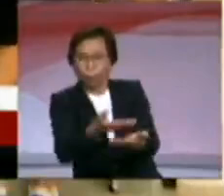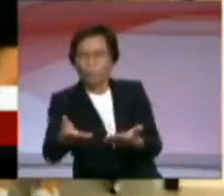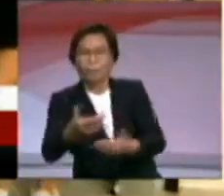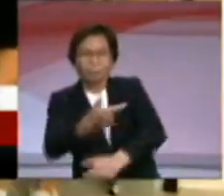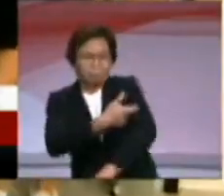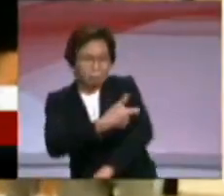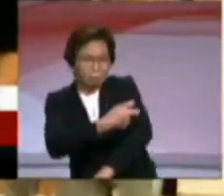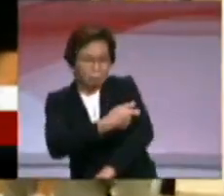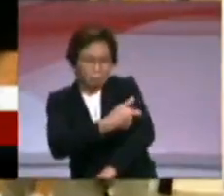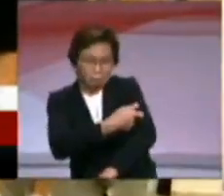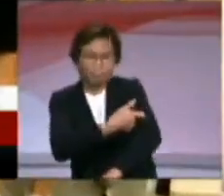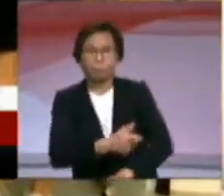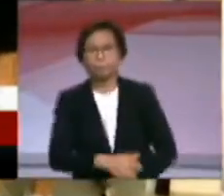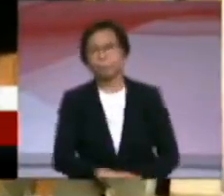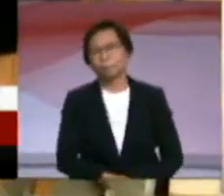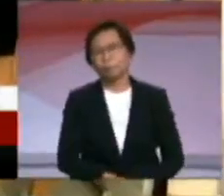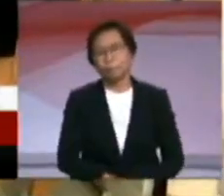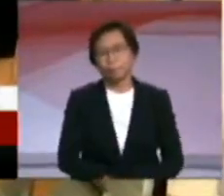perolehan ini.